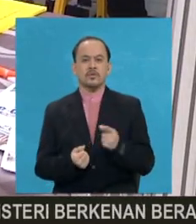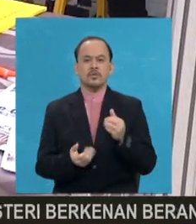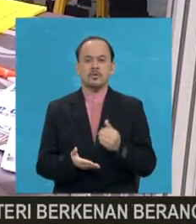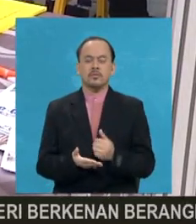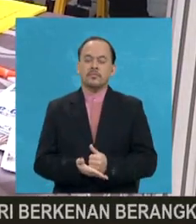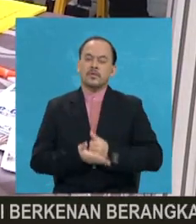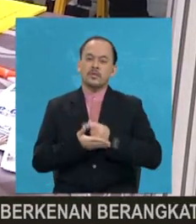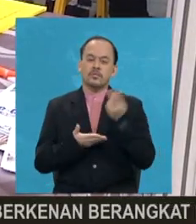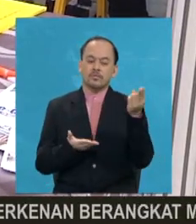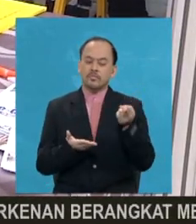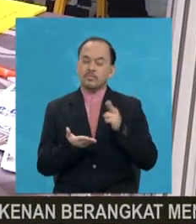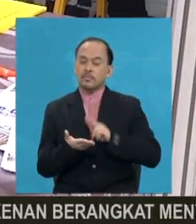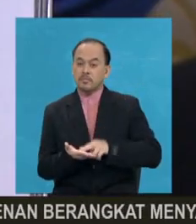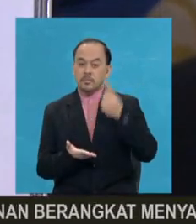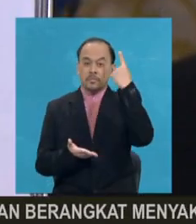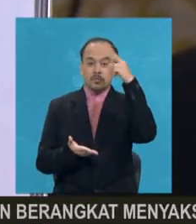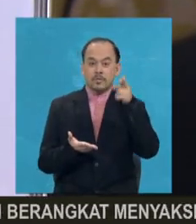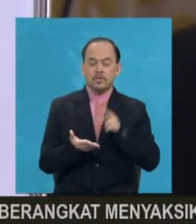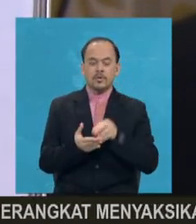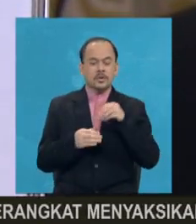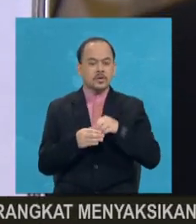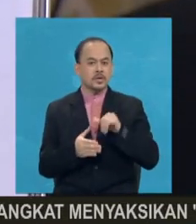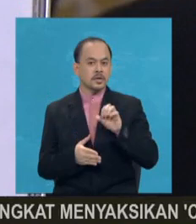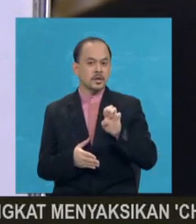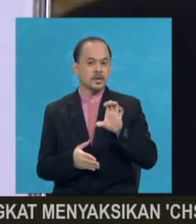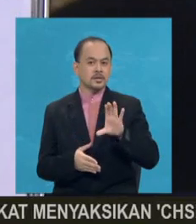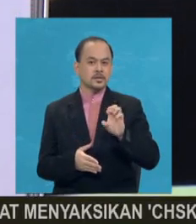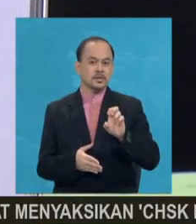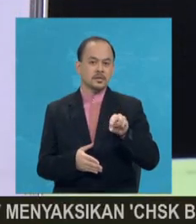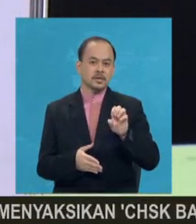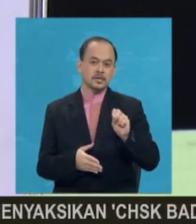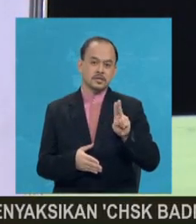untuk mendaftar atau mengisikan Ihsan chest